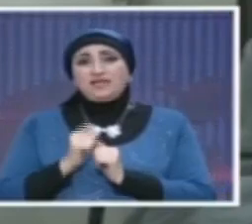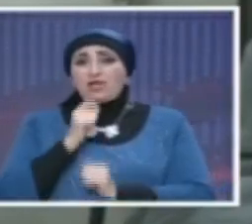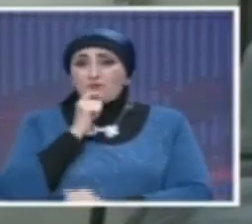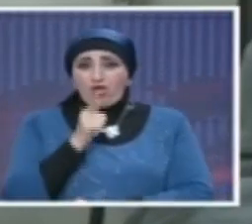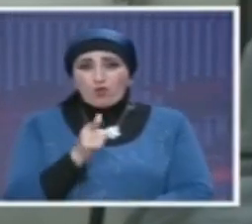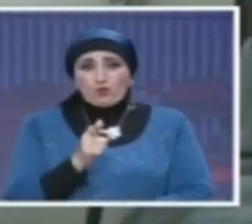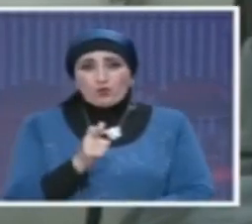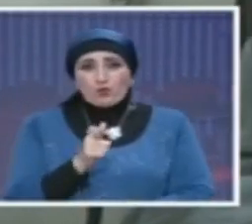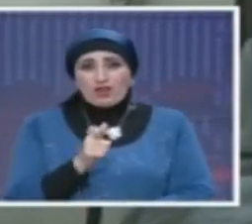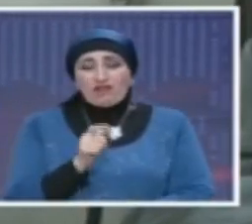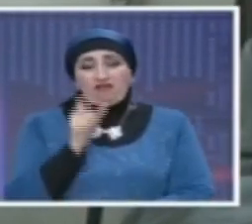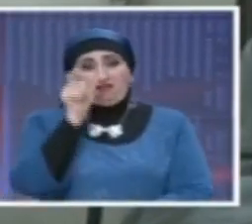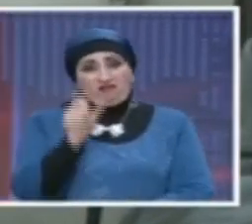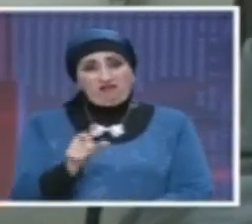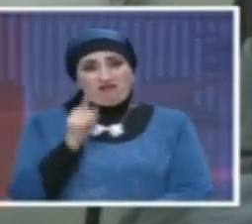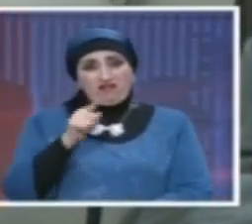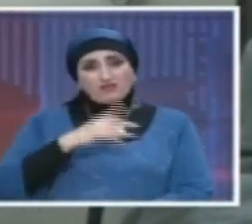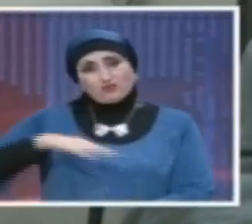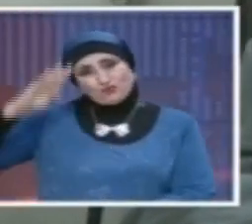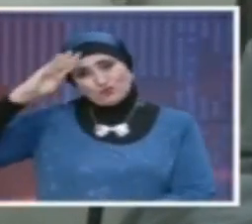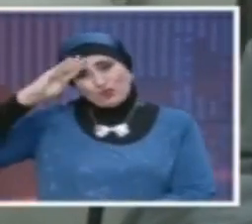بقول هذا الرجل شكرا.